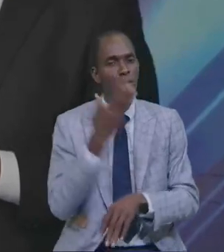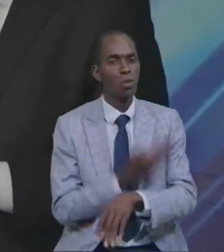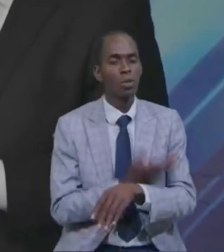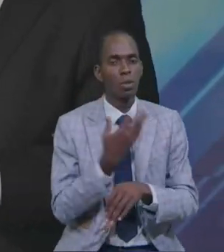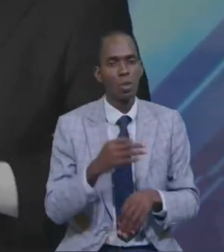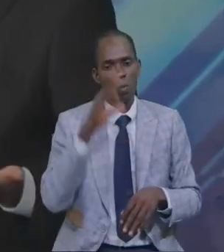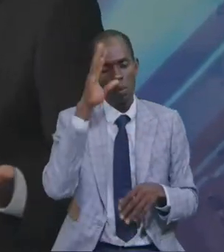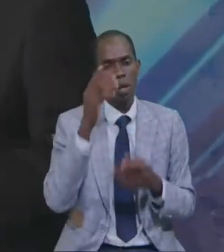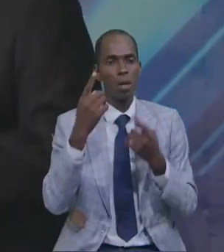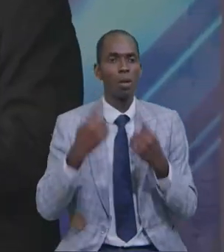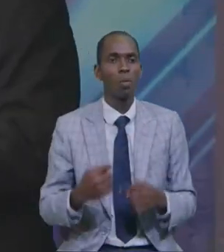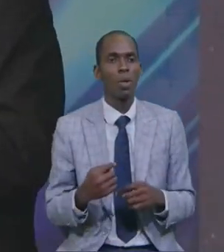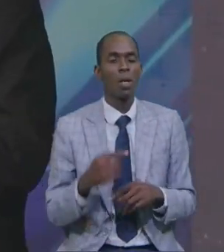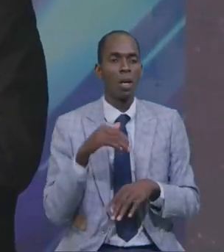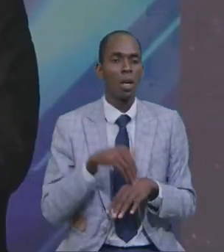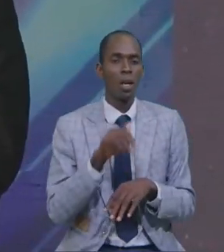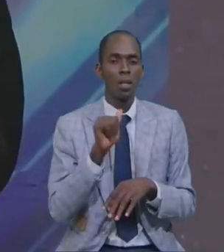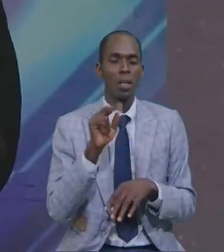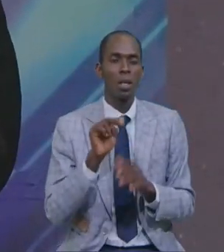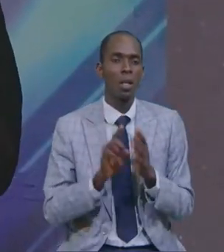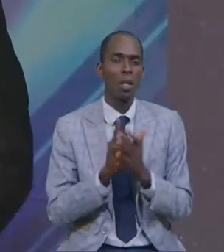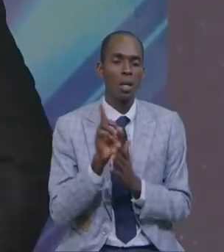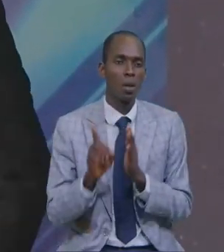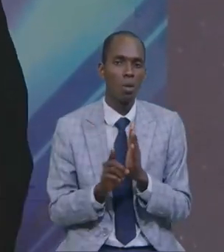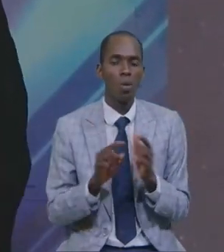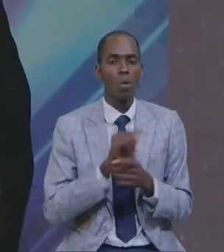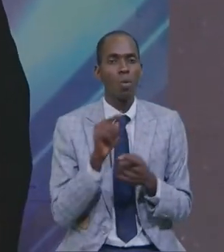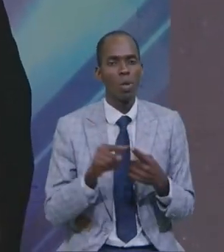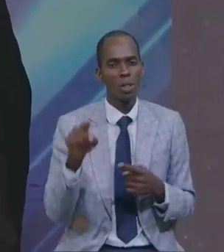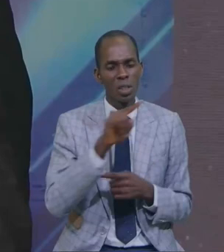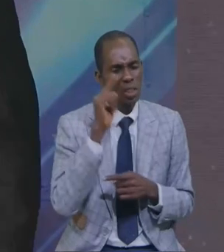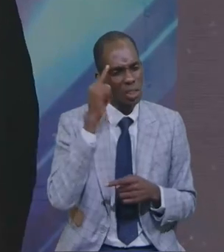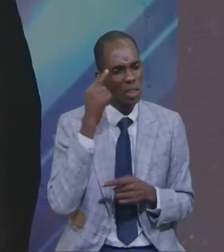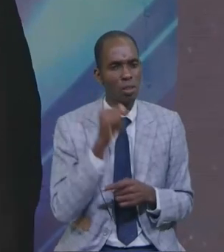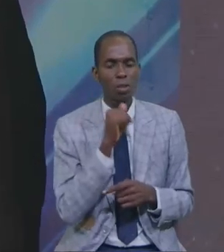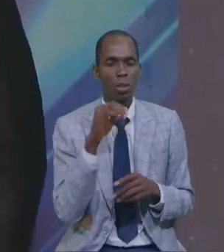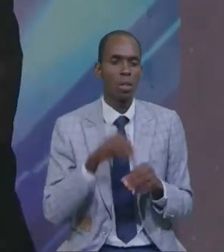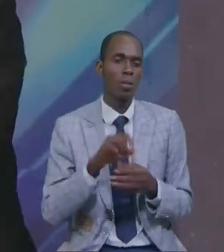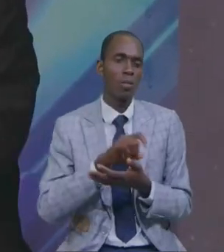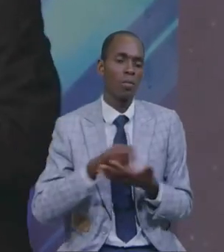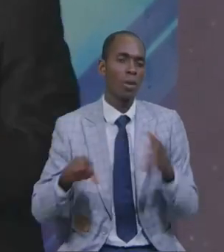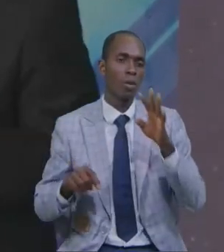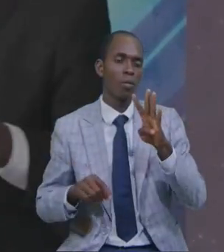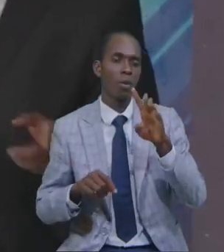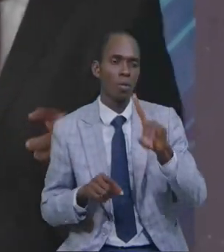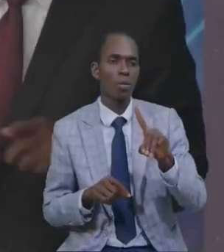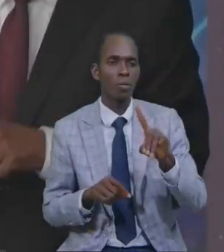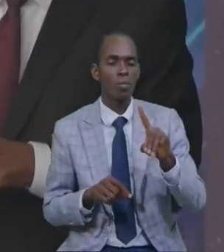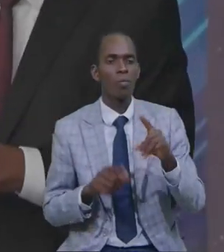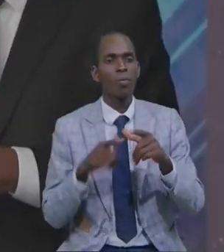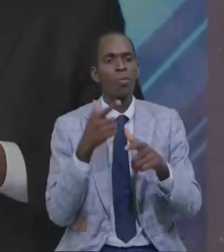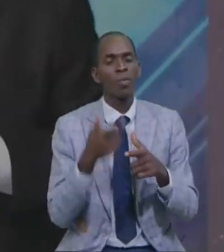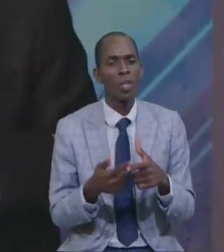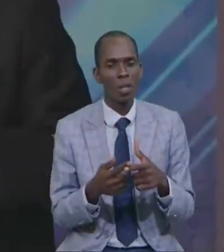Vous aussi, tenez-vous prêts, car le Fils de l'homme viendra à l'heure où vous n'y penserez pas. Verset 41, Pierre lui dit, Seigneur, est-ce à nous ou à